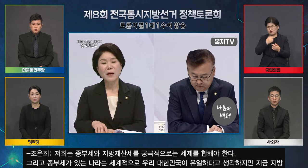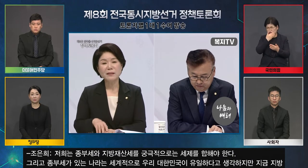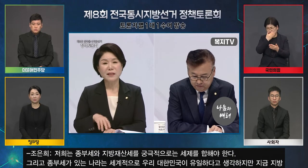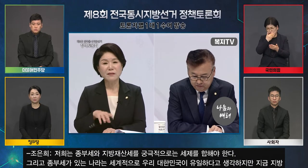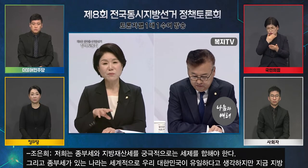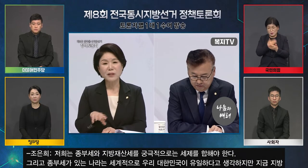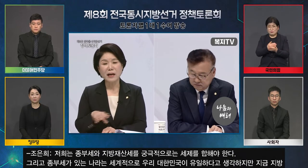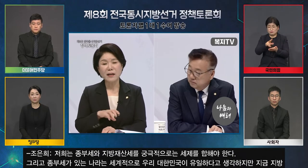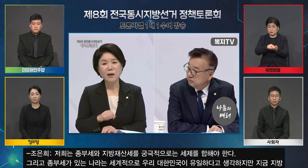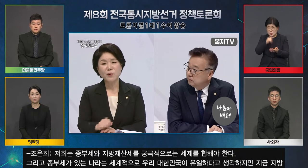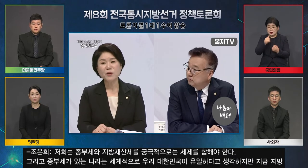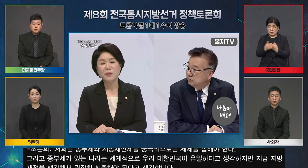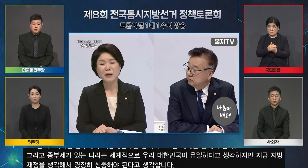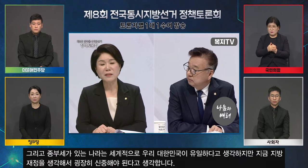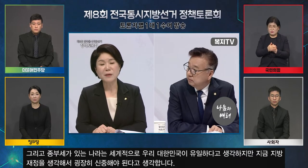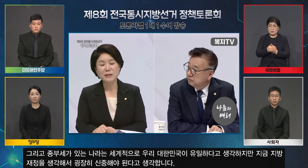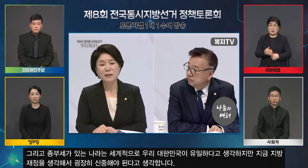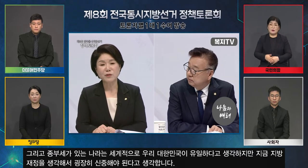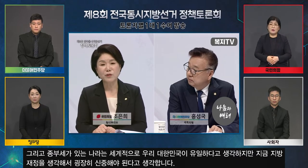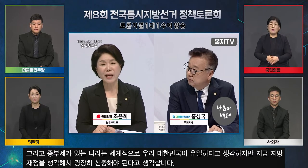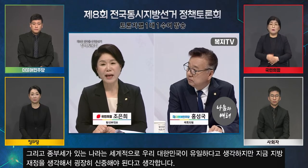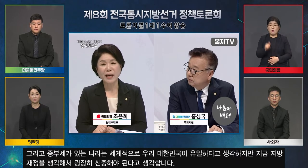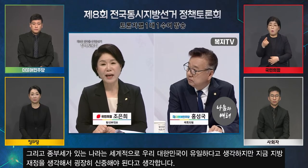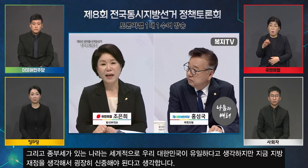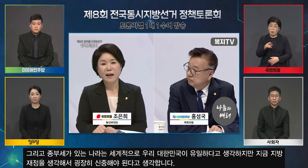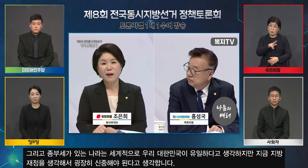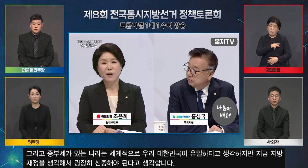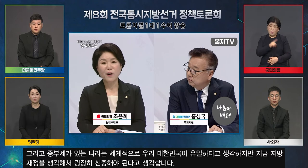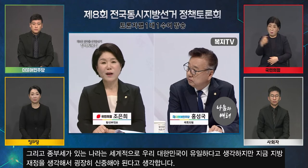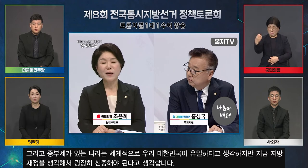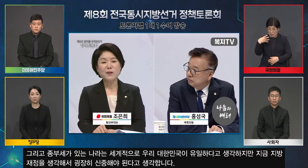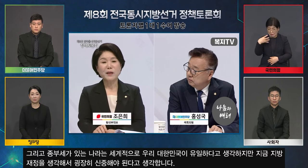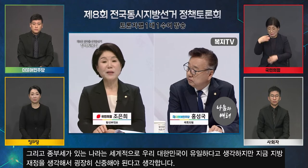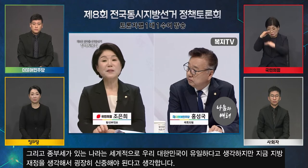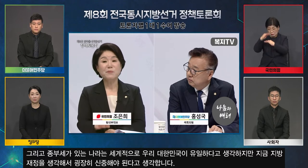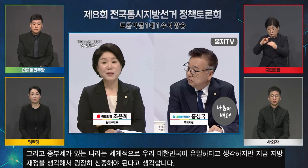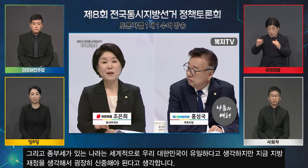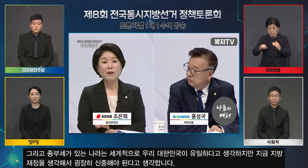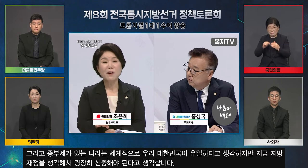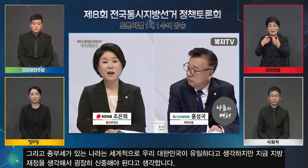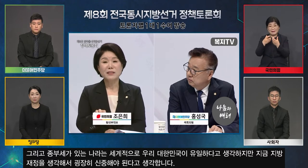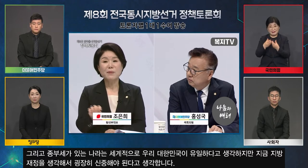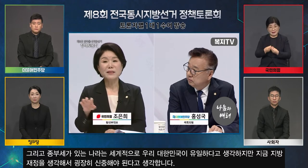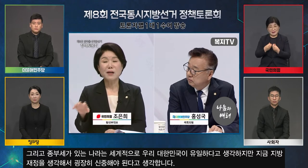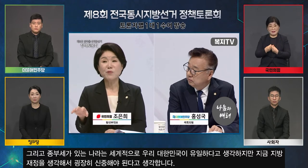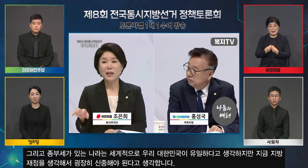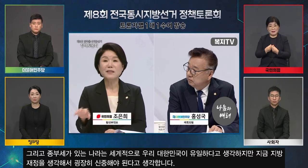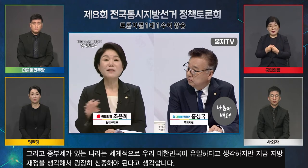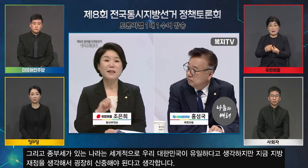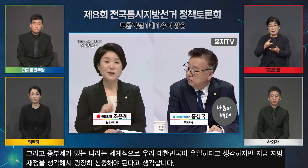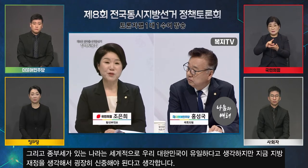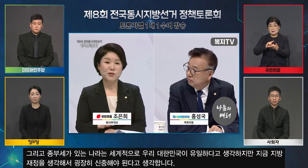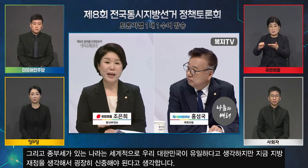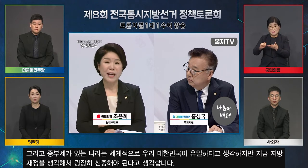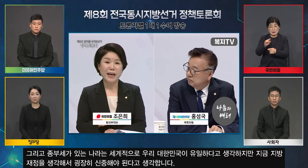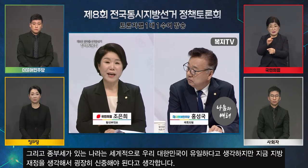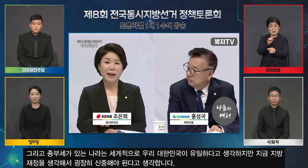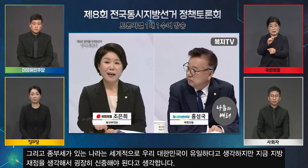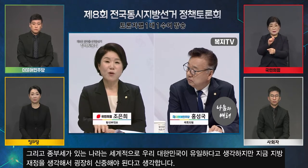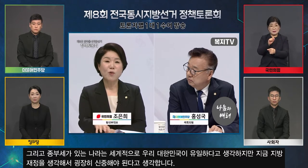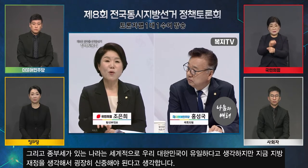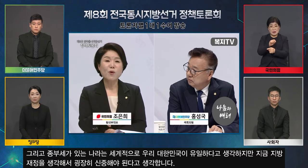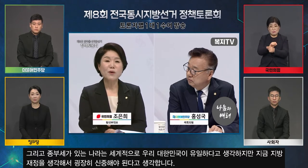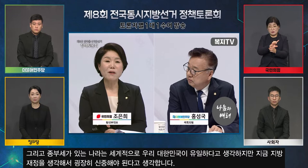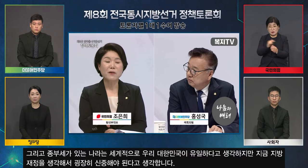그리고 또 지방재정 분야 아까 홍 의원님 말씀하신 것 중에 가령 예를 들면요. 지방사무가 이전된 것 중에